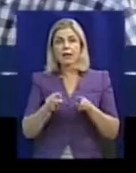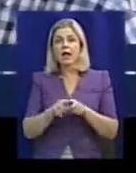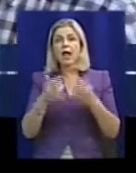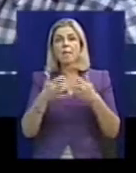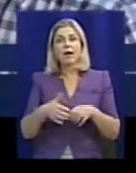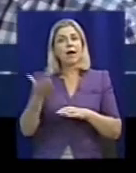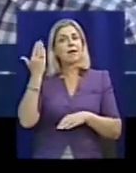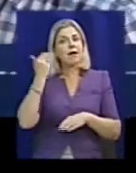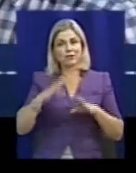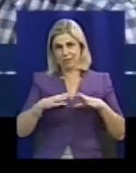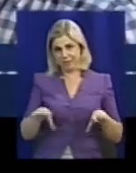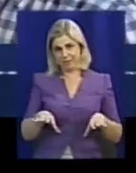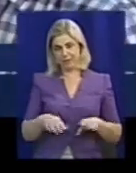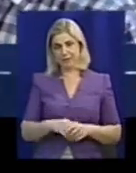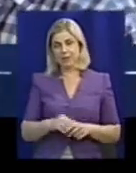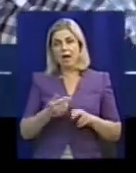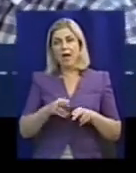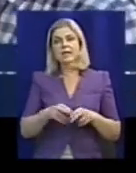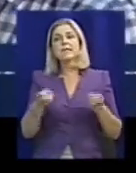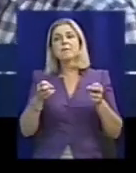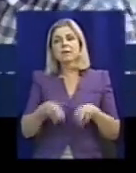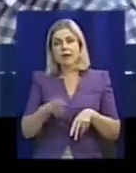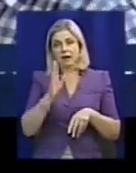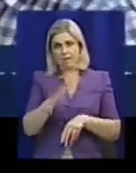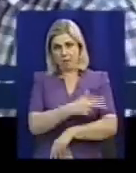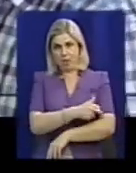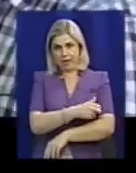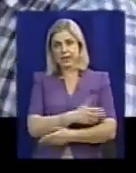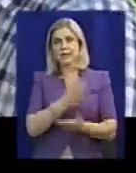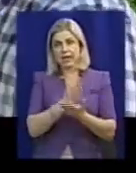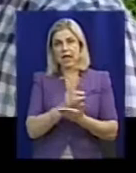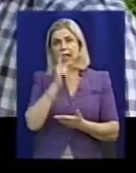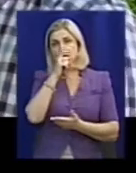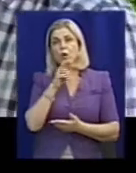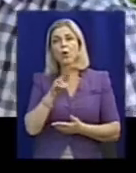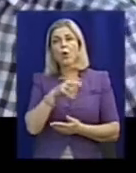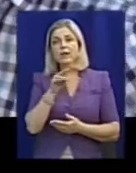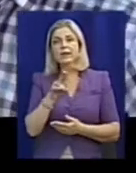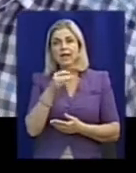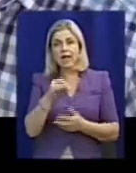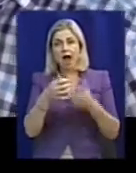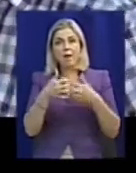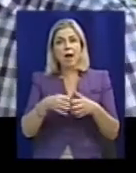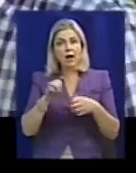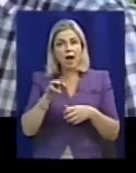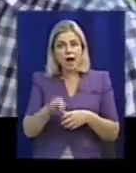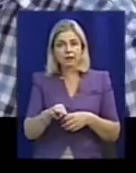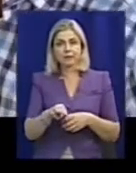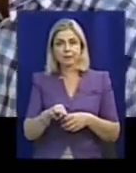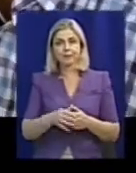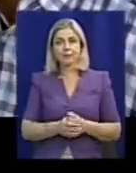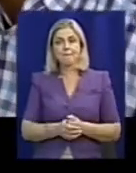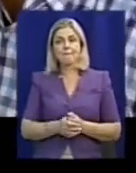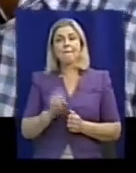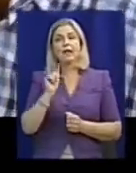не було, і це спеціально в лікарні є кислородне. Так як раніше таких апаратів не було, для цього в лікарнях є кисневі